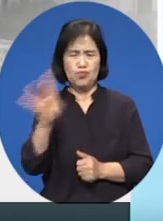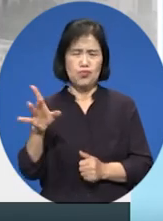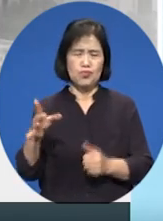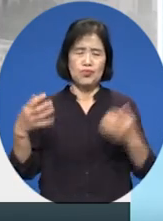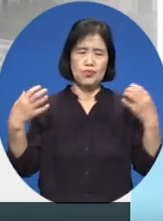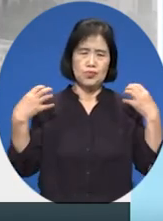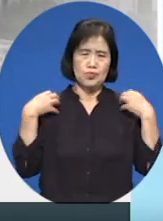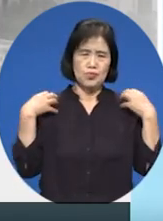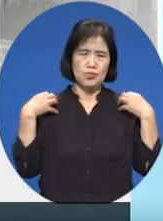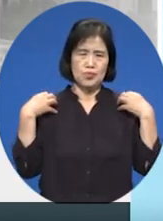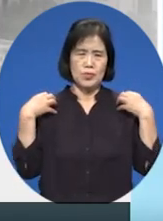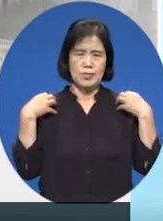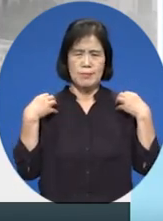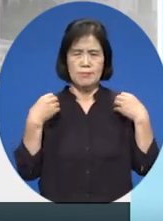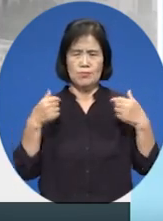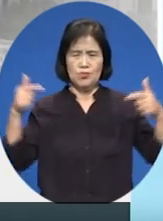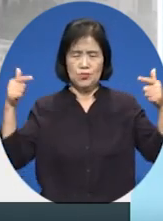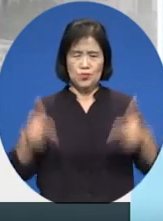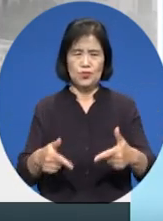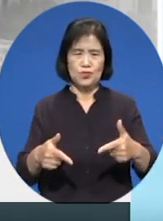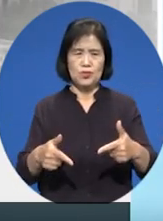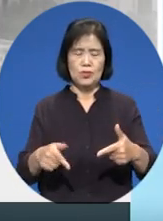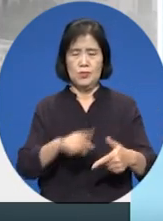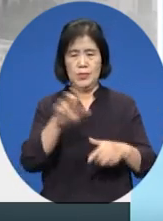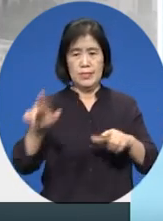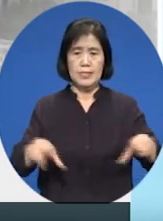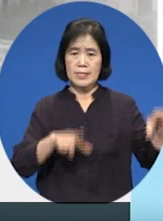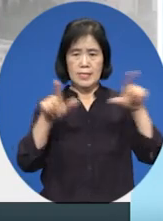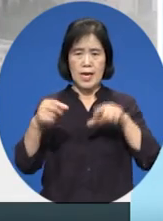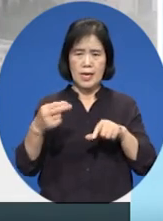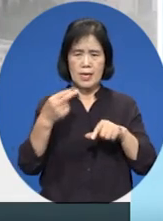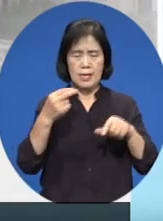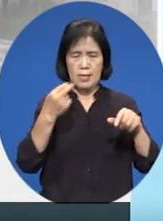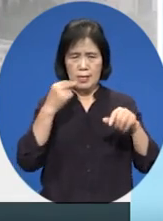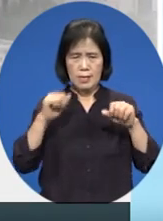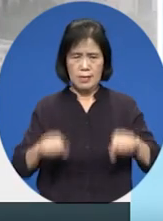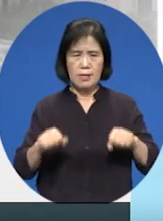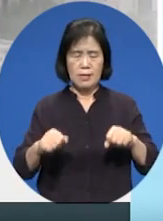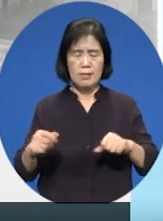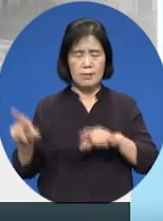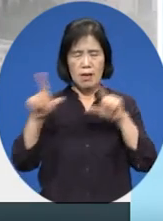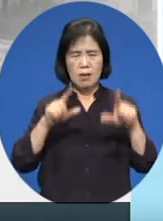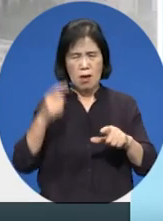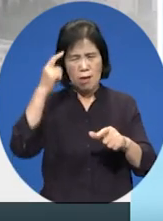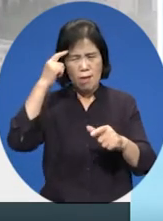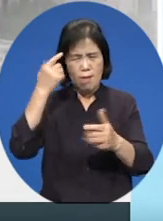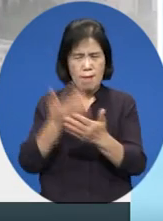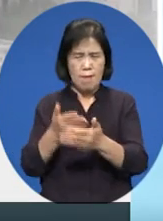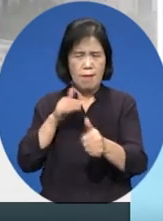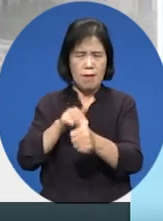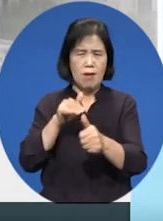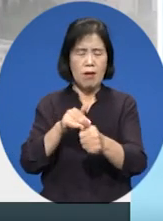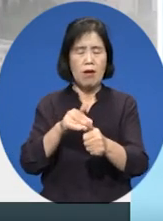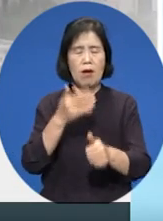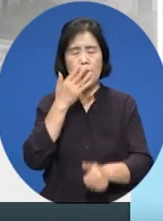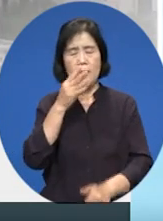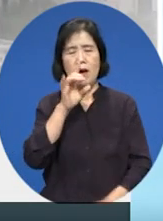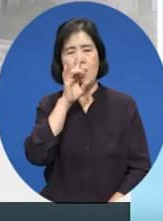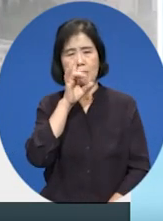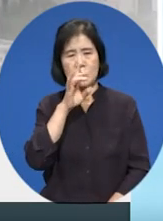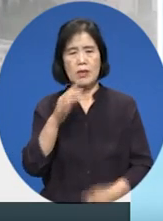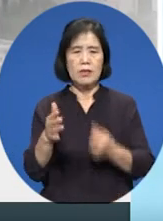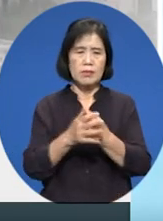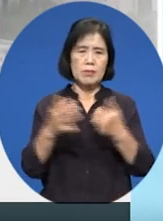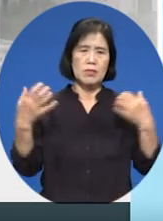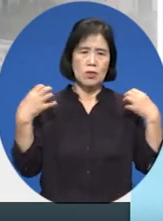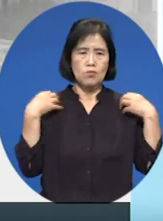이걸 갖다가 확 낮춰가지고 이분들의 생계에 어떤 일시적인 어떤 타격을 줄 수는 없는 상황들이다 보니까 어떤